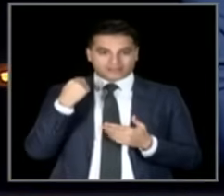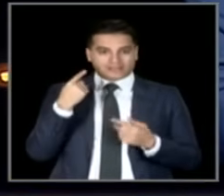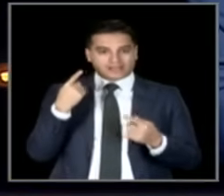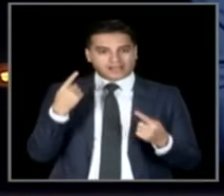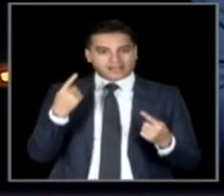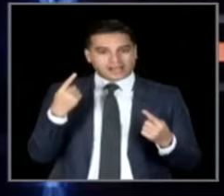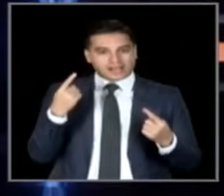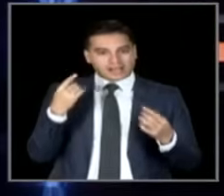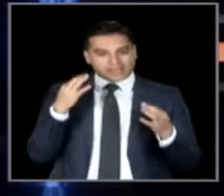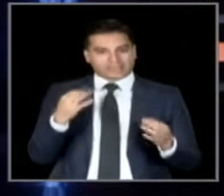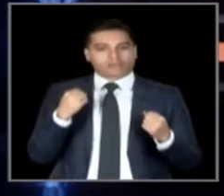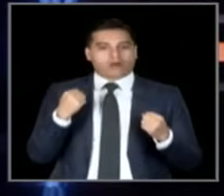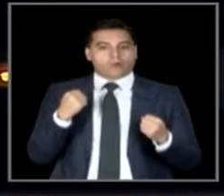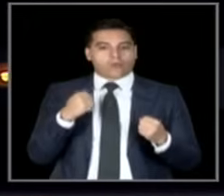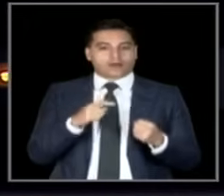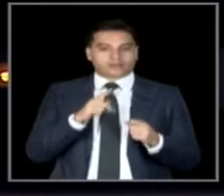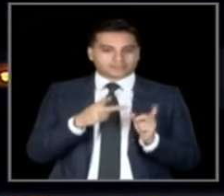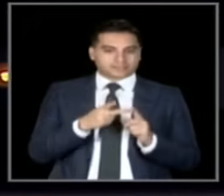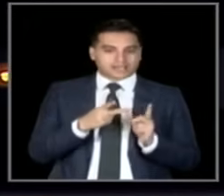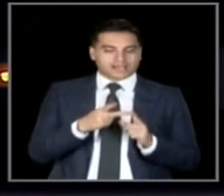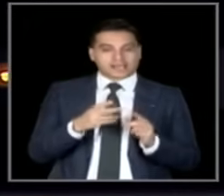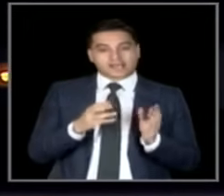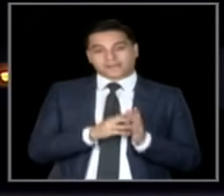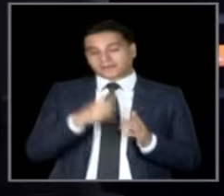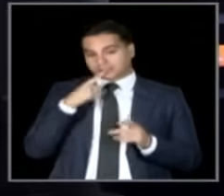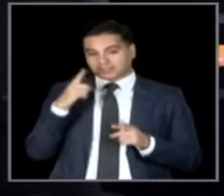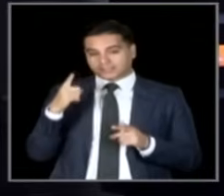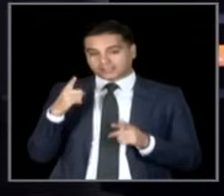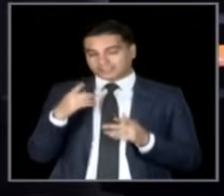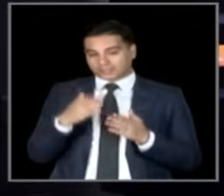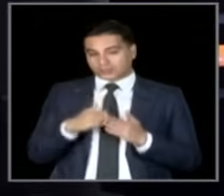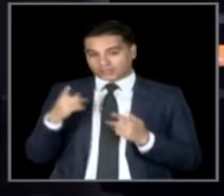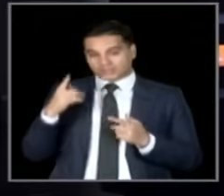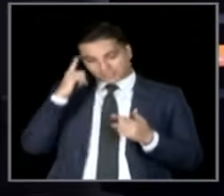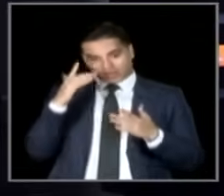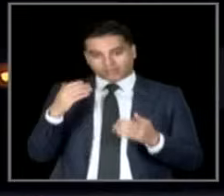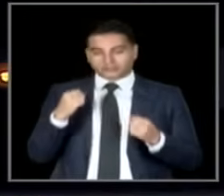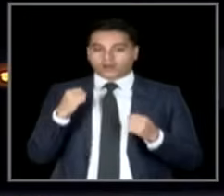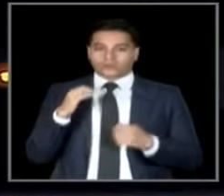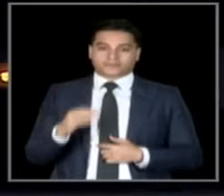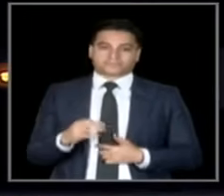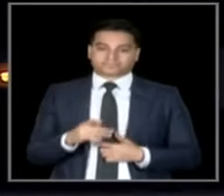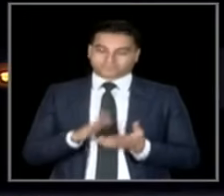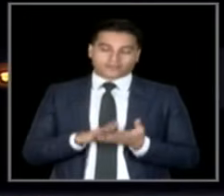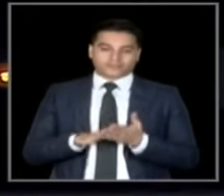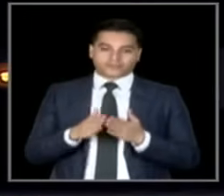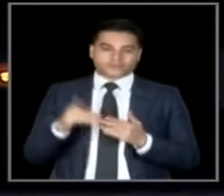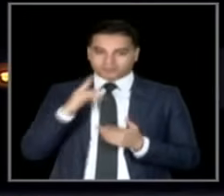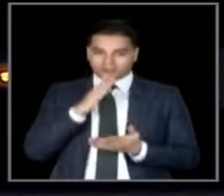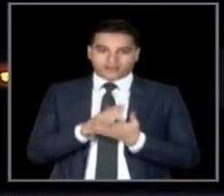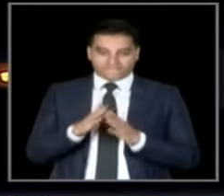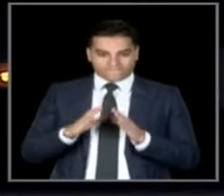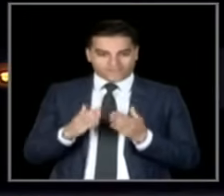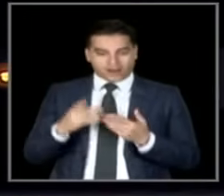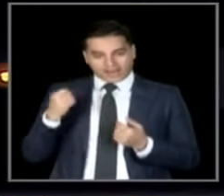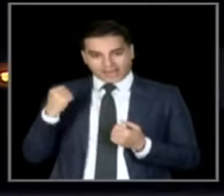فات كنتوا أكيد أقوى، ولكن جامعة السويس الحقيقة مركز أكتر، برافو عليكم بصراحة، تستحق.